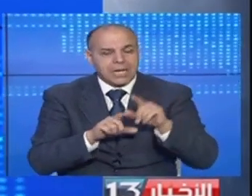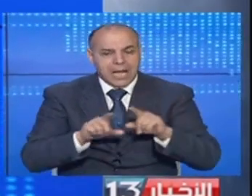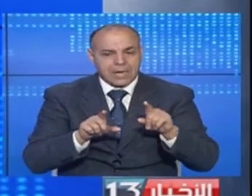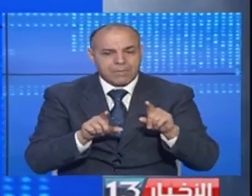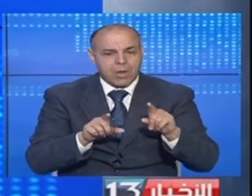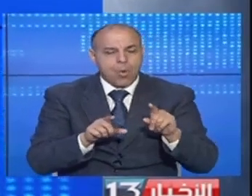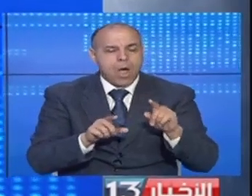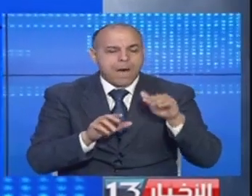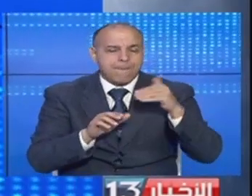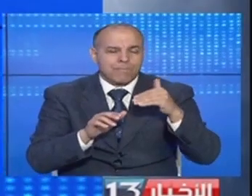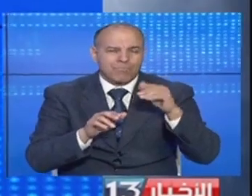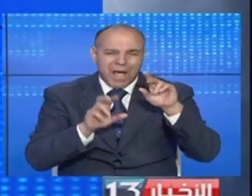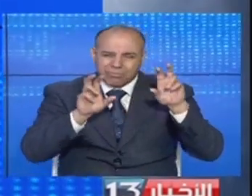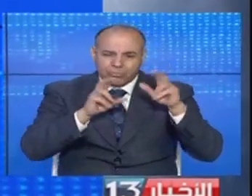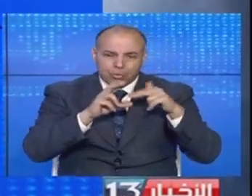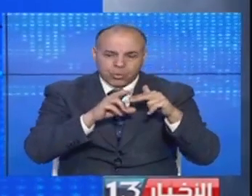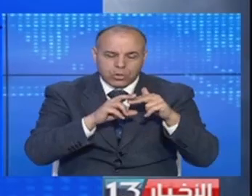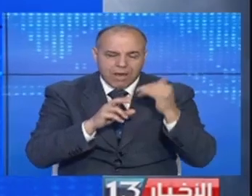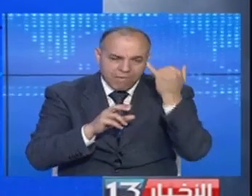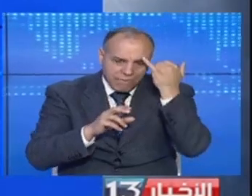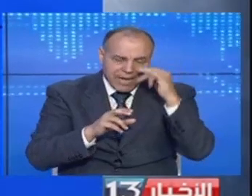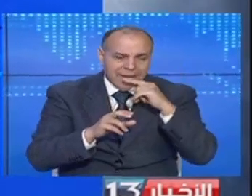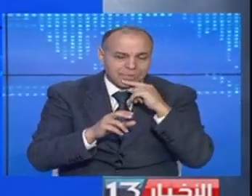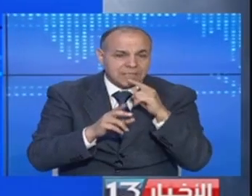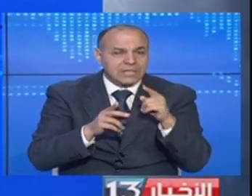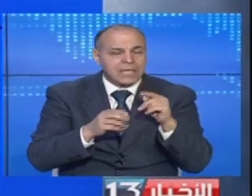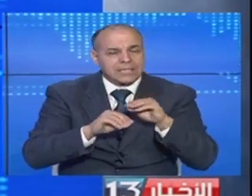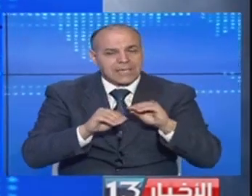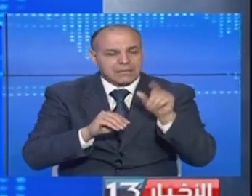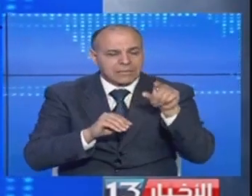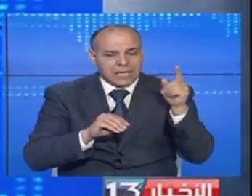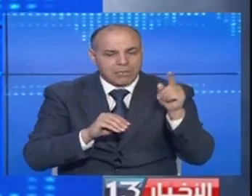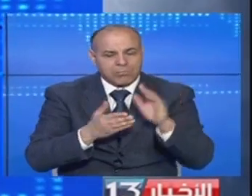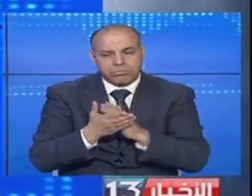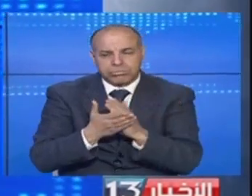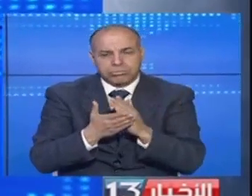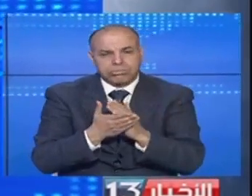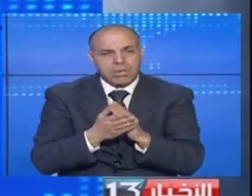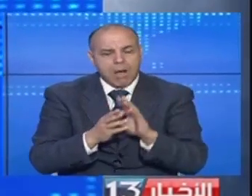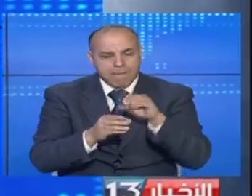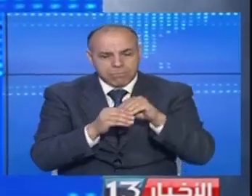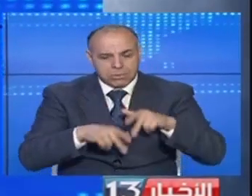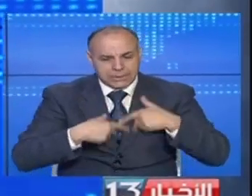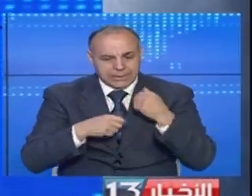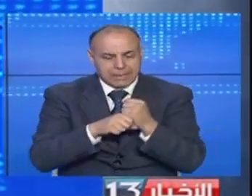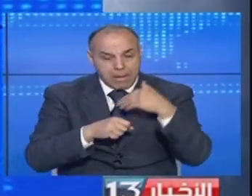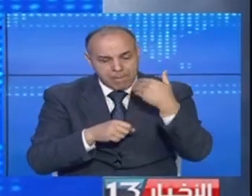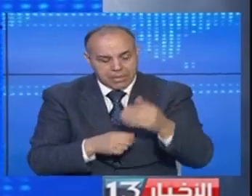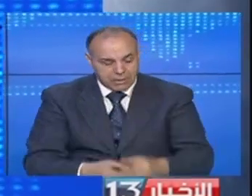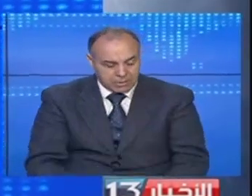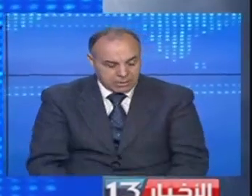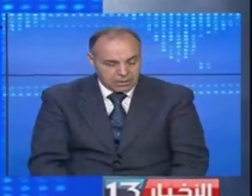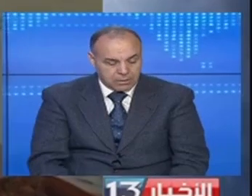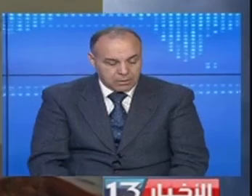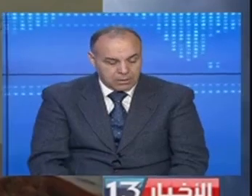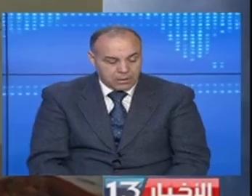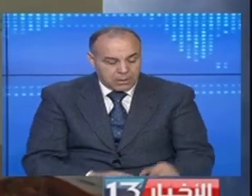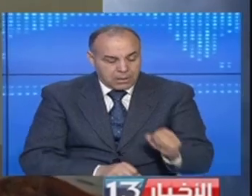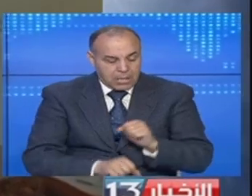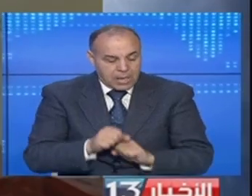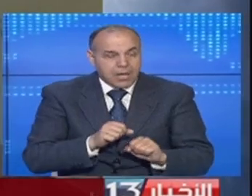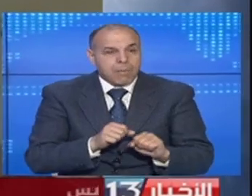والملتيميديا في بادره تهدف لتاطير الطلبه واعداد هم ل مسيرتهم المهنيه نظم